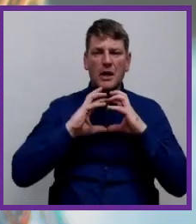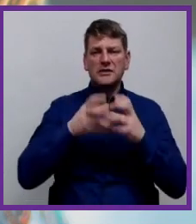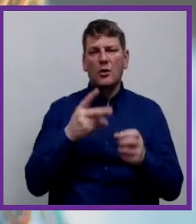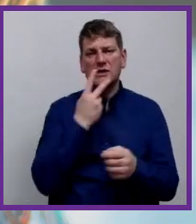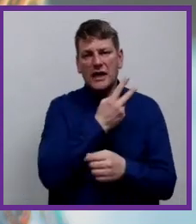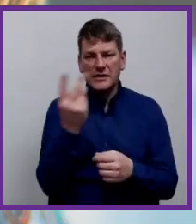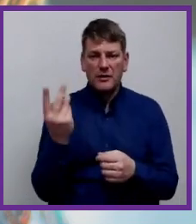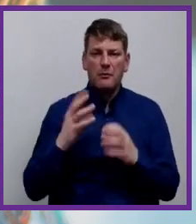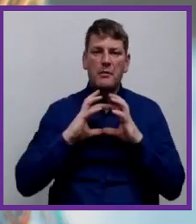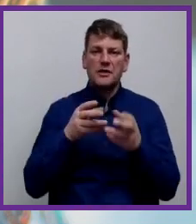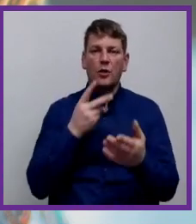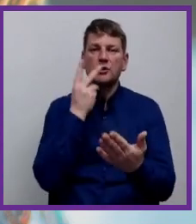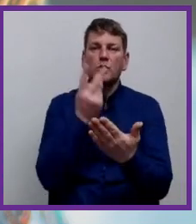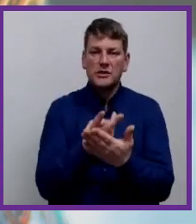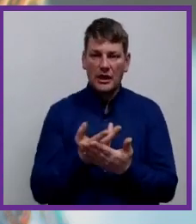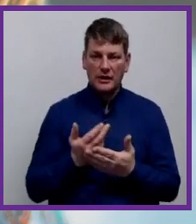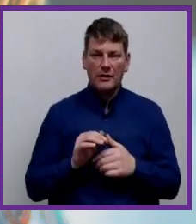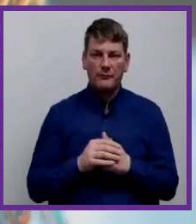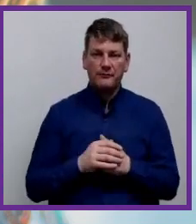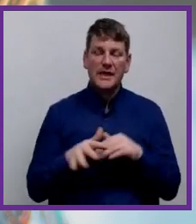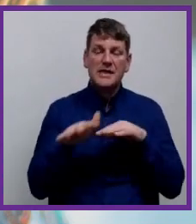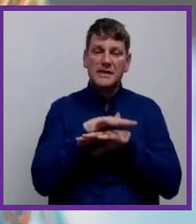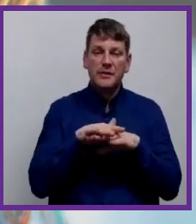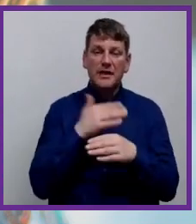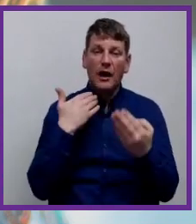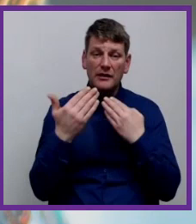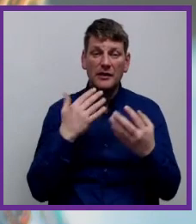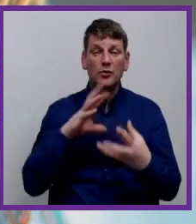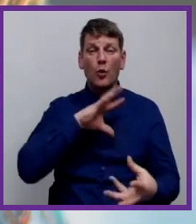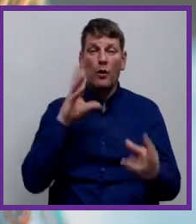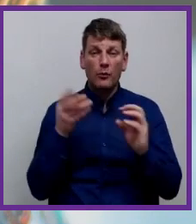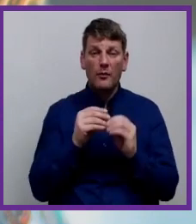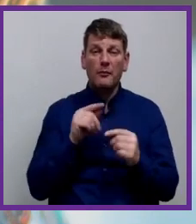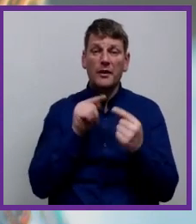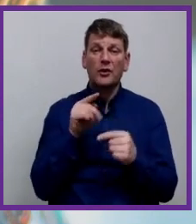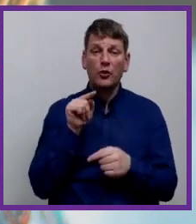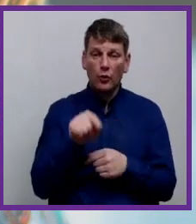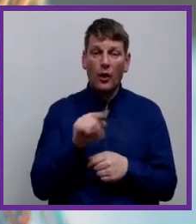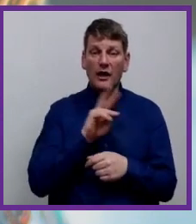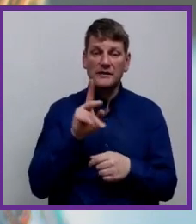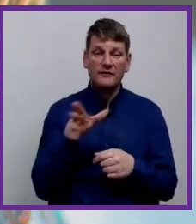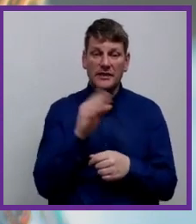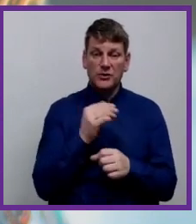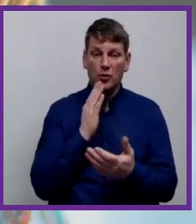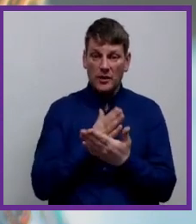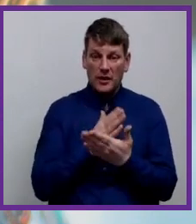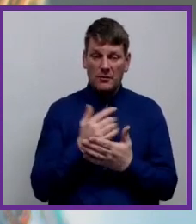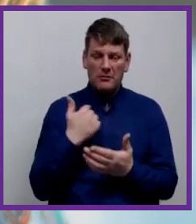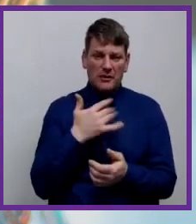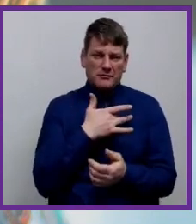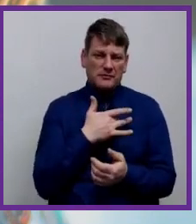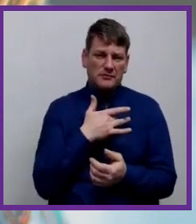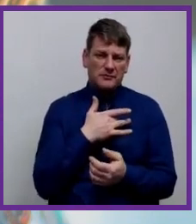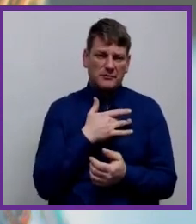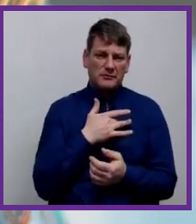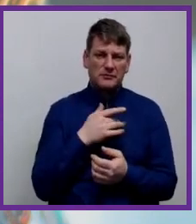redzējumiem, pasaules uzskatiem, sabiedrības attieksme kopumā pret to, kas viss notiek, jo tas arī, man liekas, korelē, ka